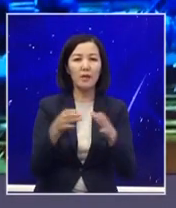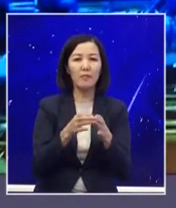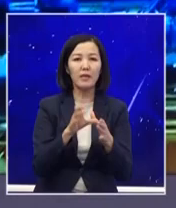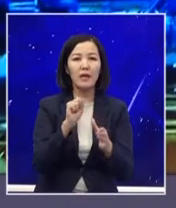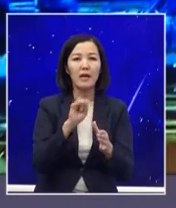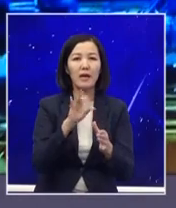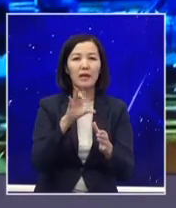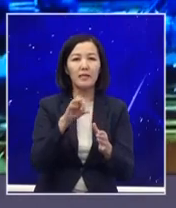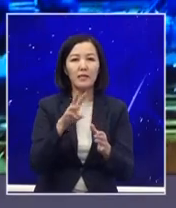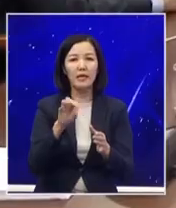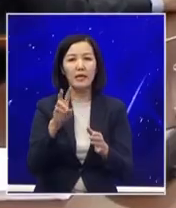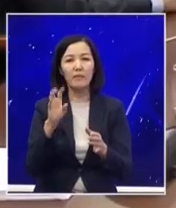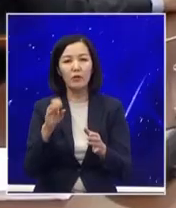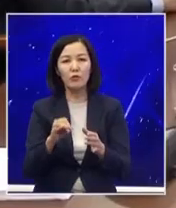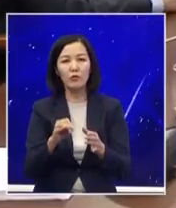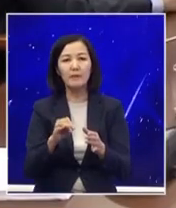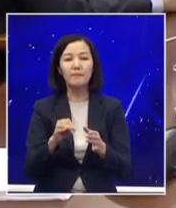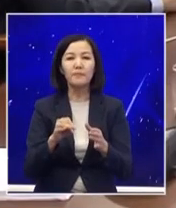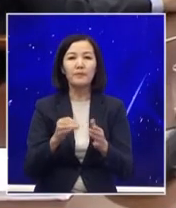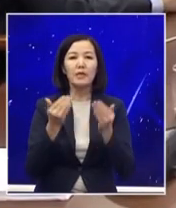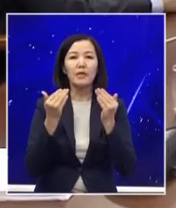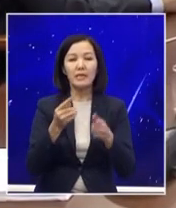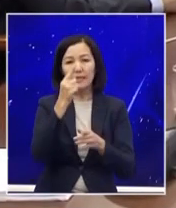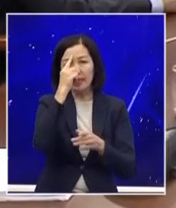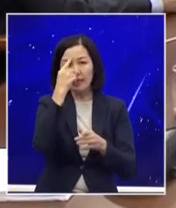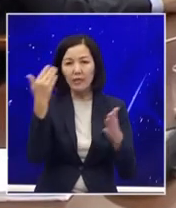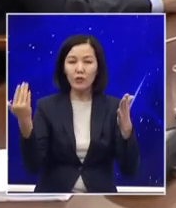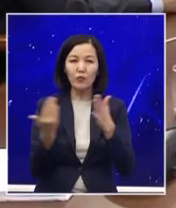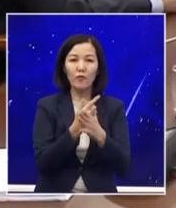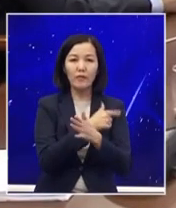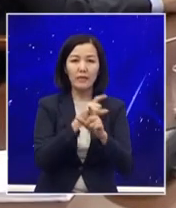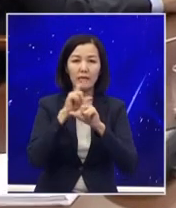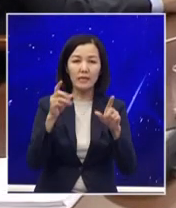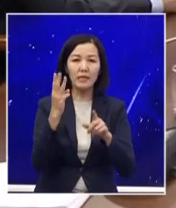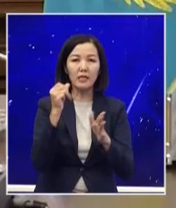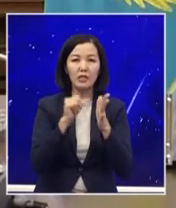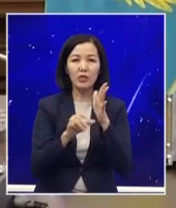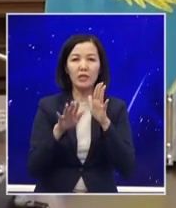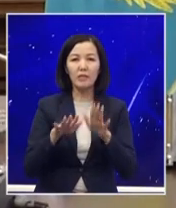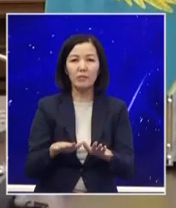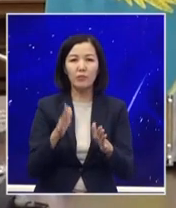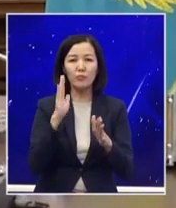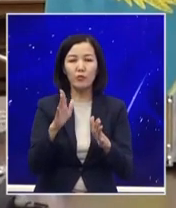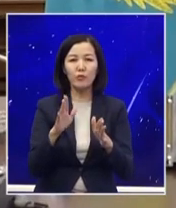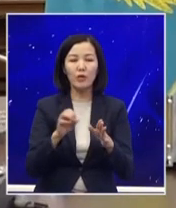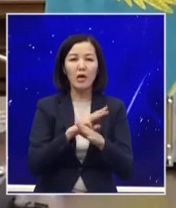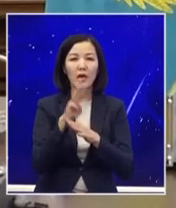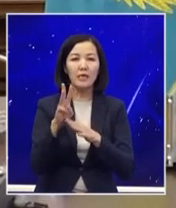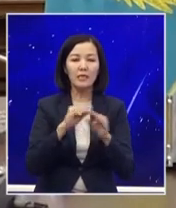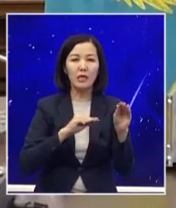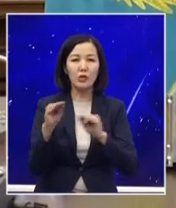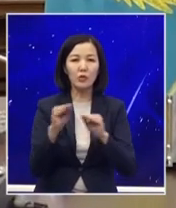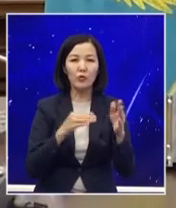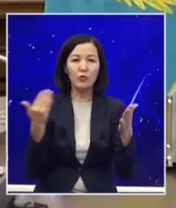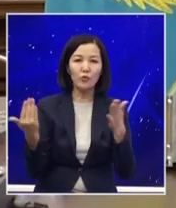компании ICM Edutech. По словам компаньонов из Индии, новый стационар на 360 мест будет оснащен по